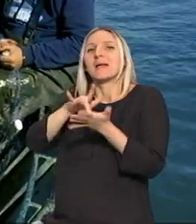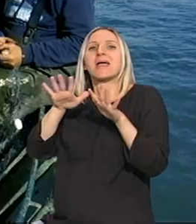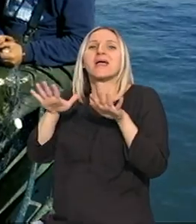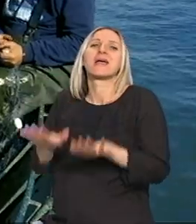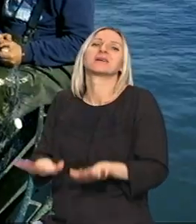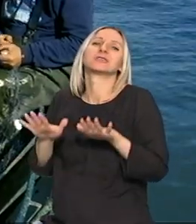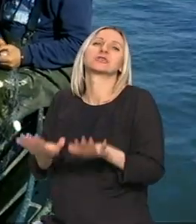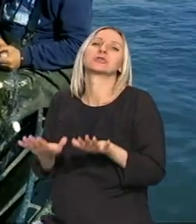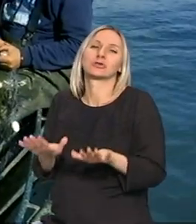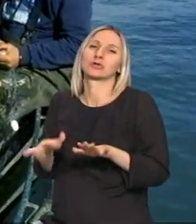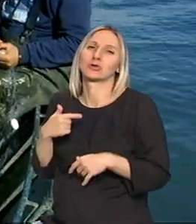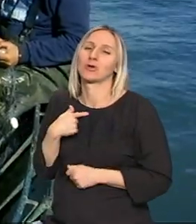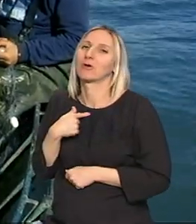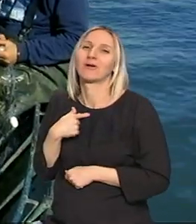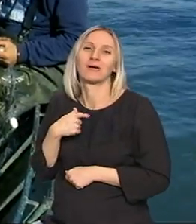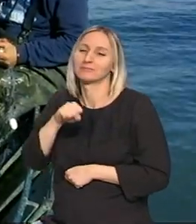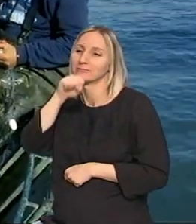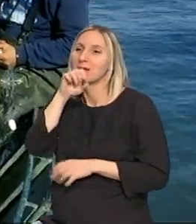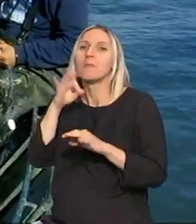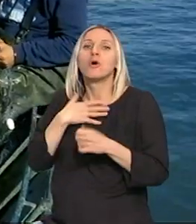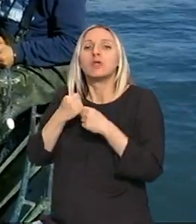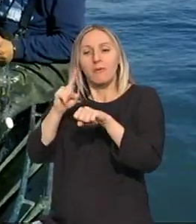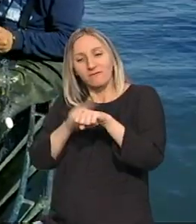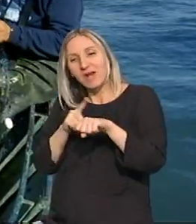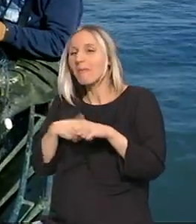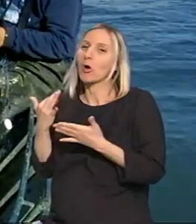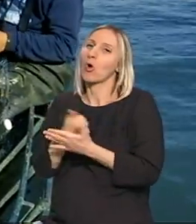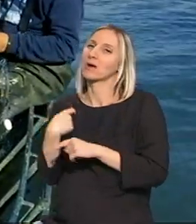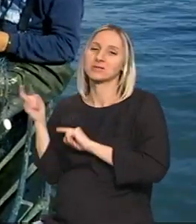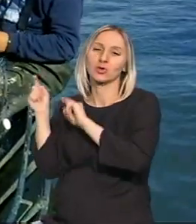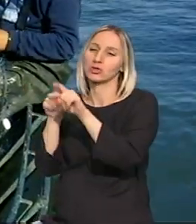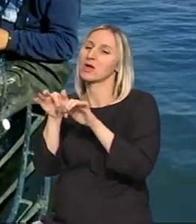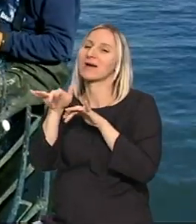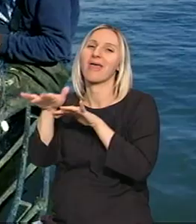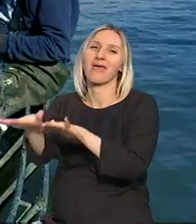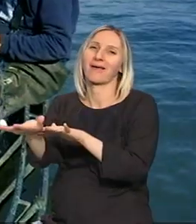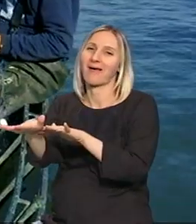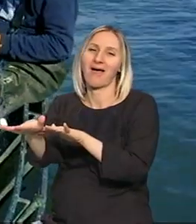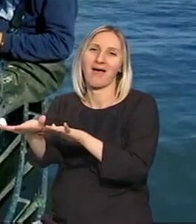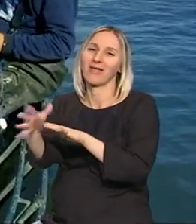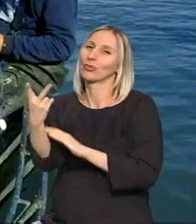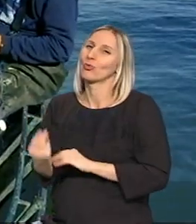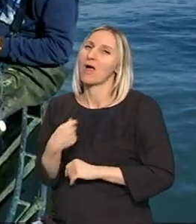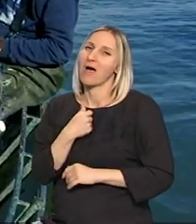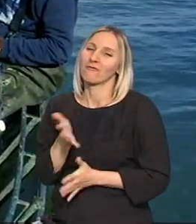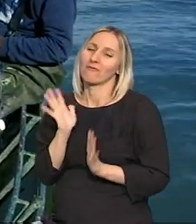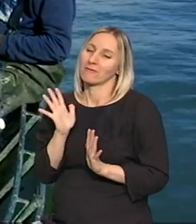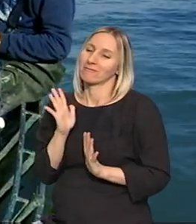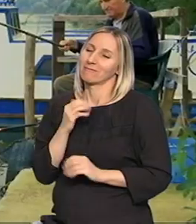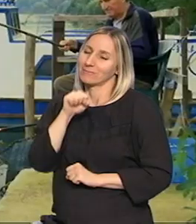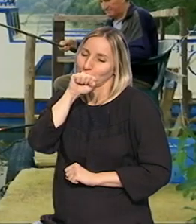tada tu sam. Svako slobodno vreme koristim da dođem, da se malo Dunav volim.